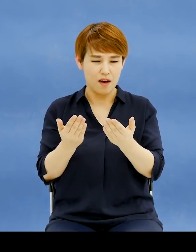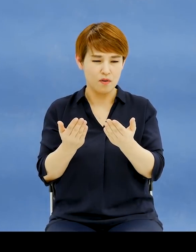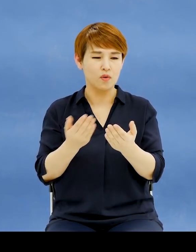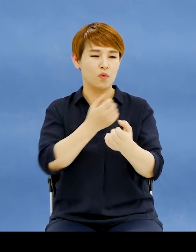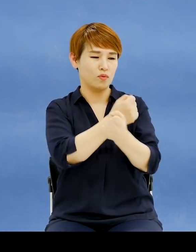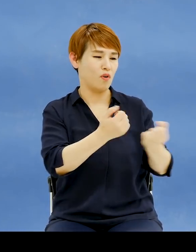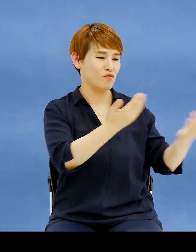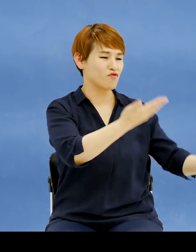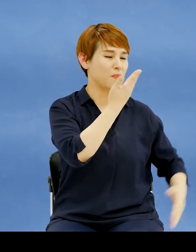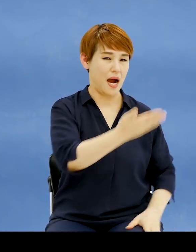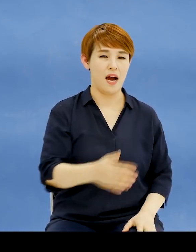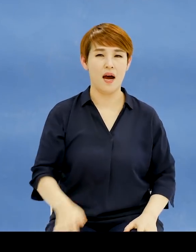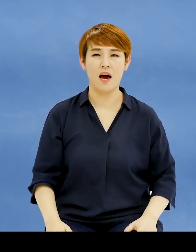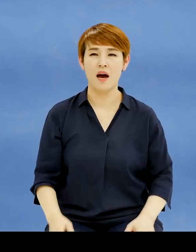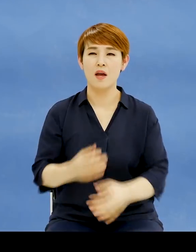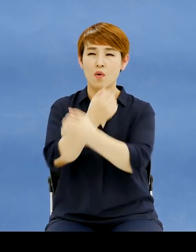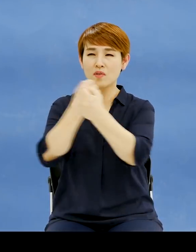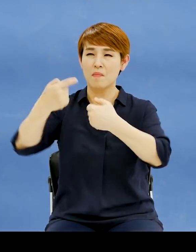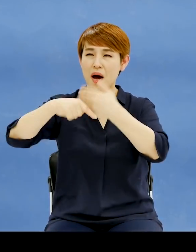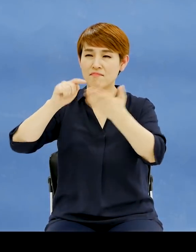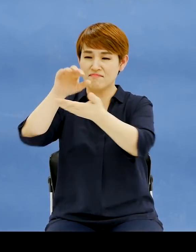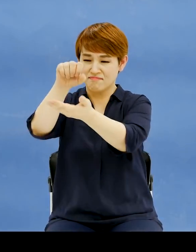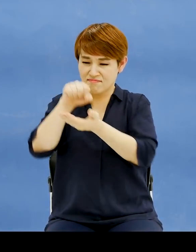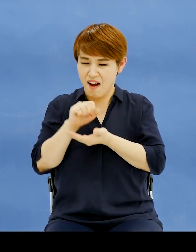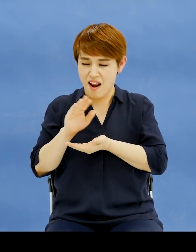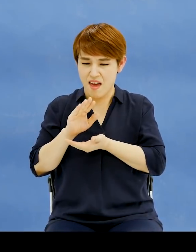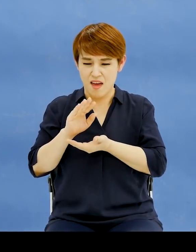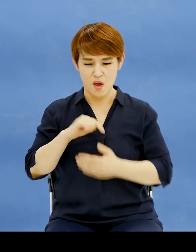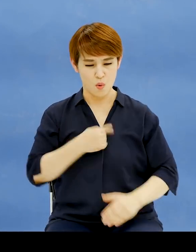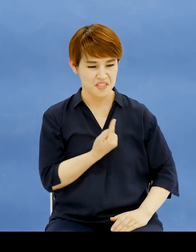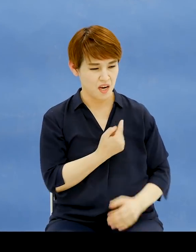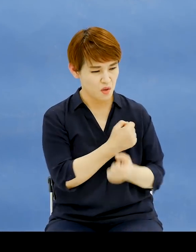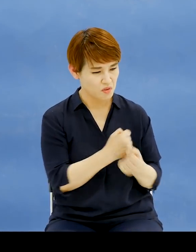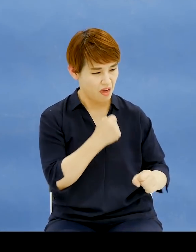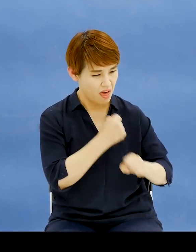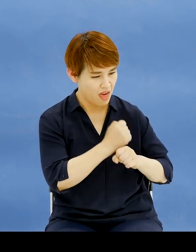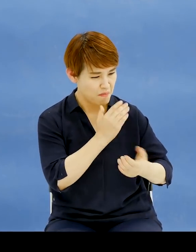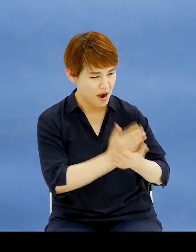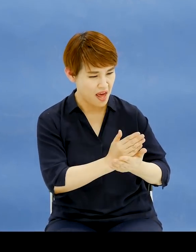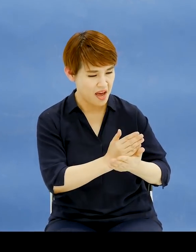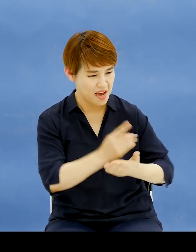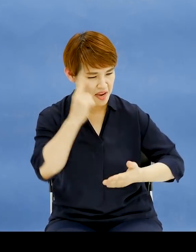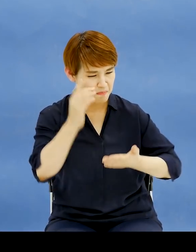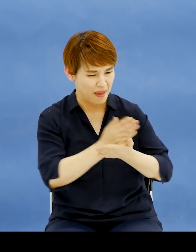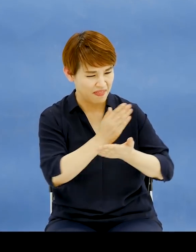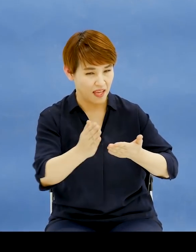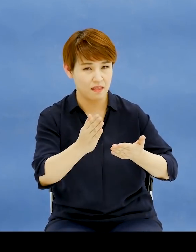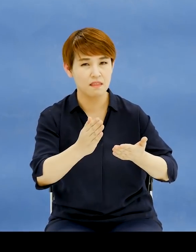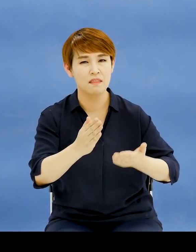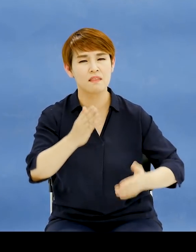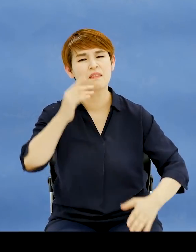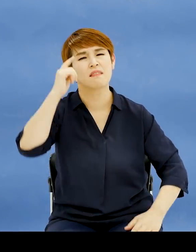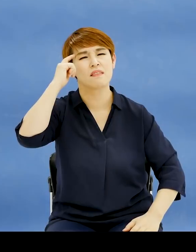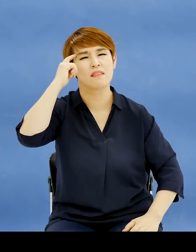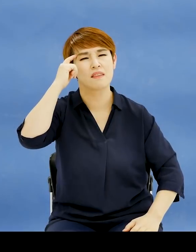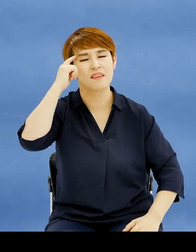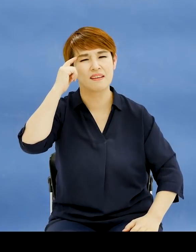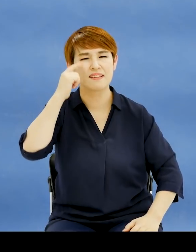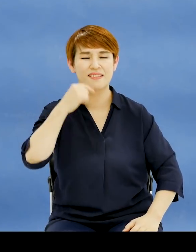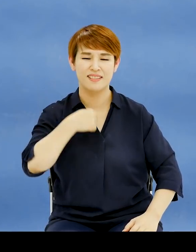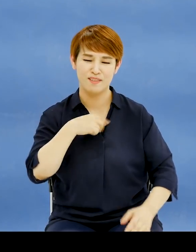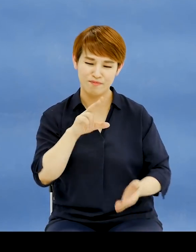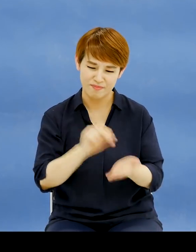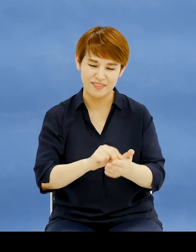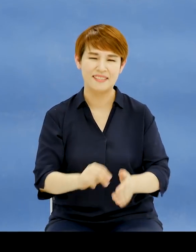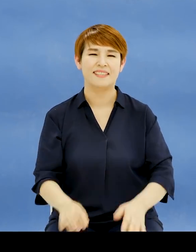하는 건데 그 용서의 마음을 내가 받을 생각을 안 하고 혼자서만 판단하니까 저 사람은 나빠? 내 기준에서 계속 하잖아요. 그렇죠,